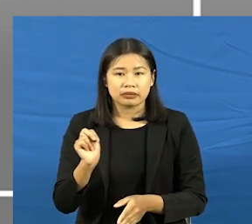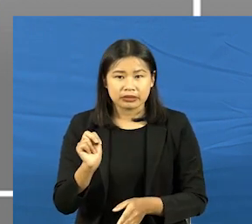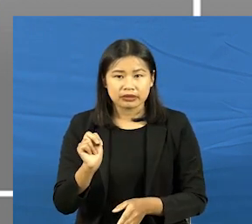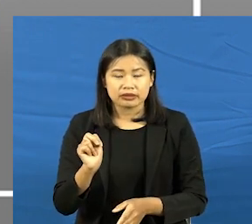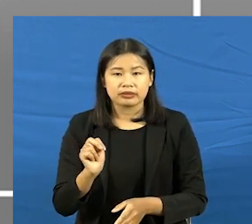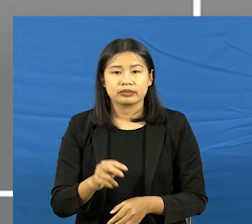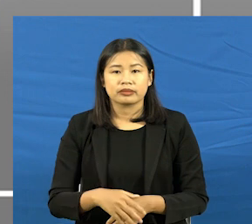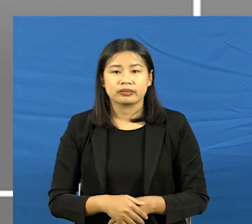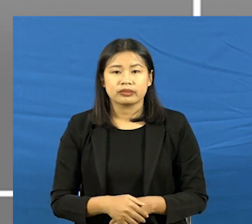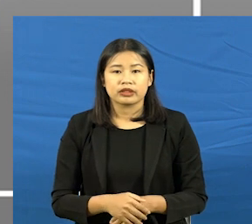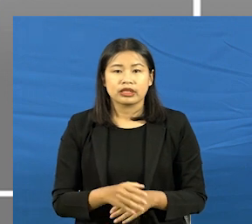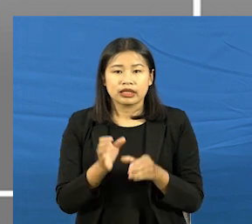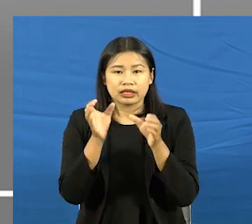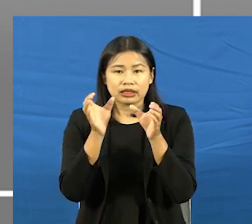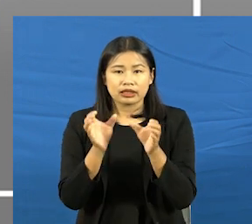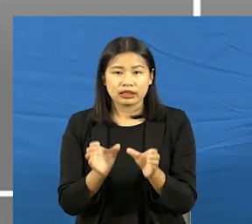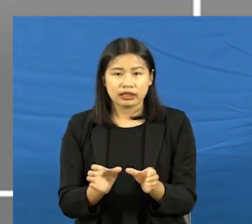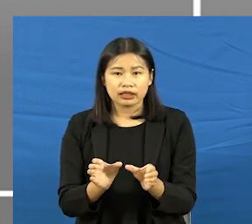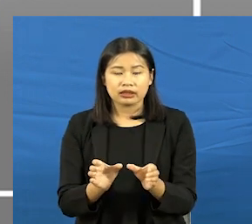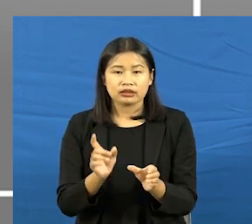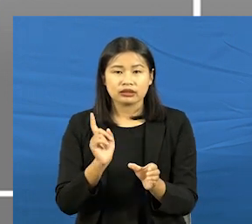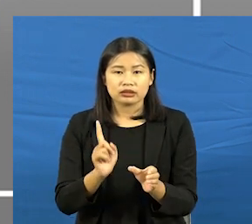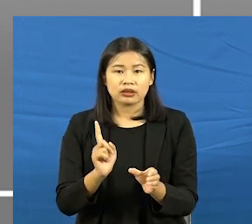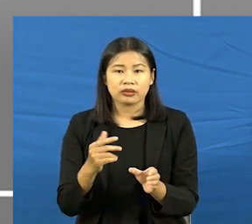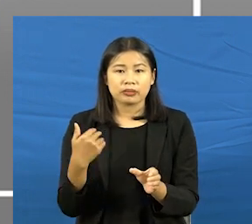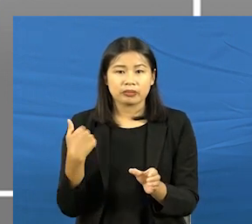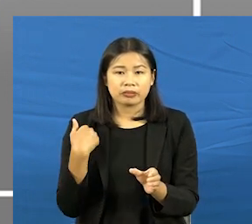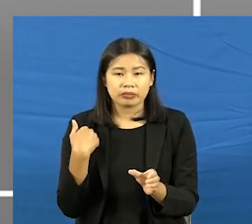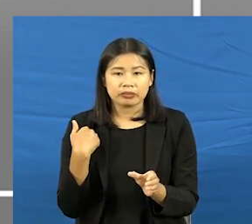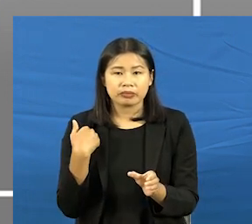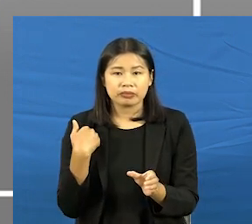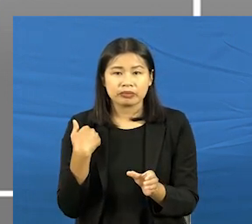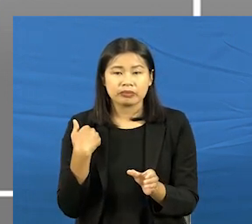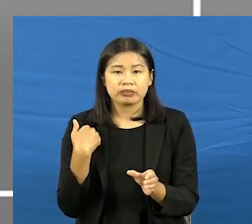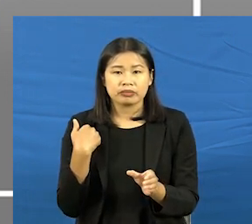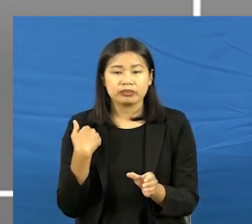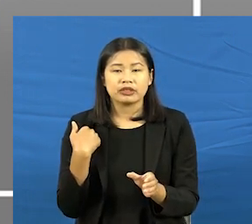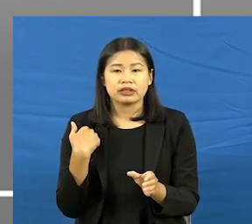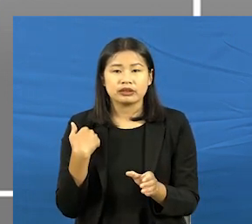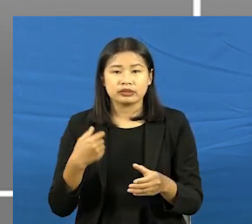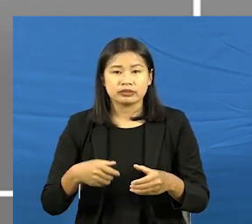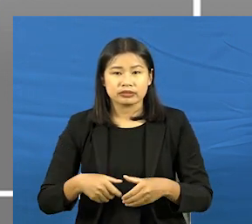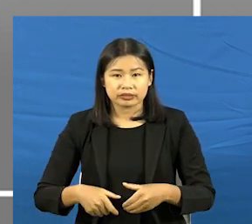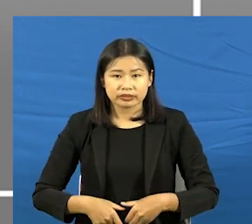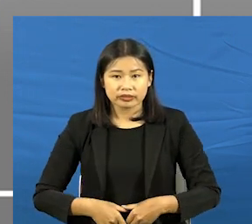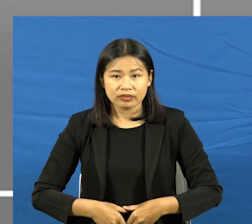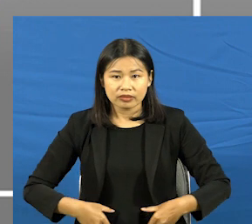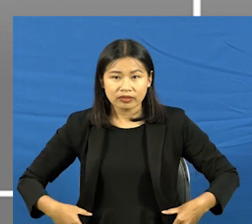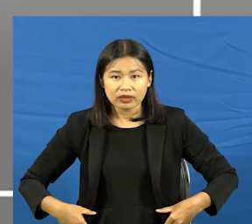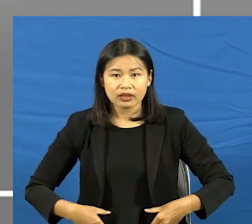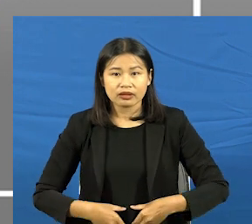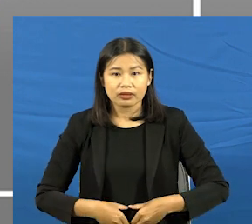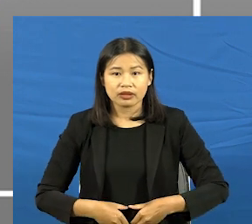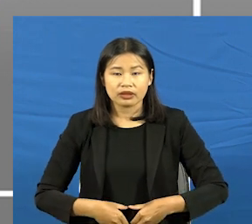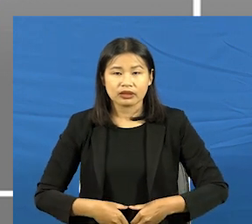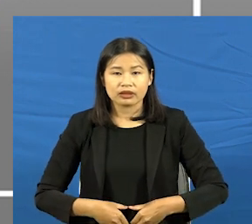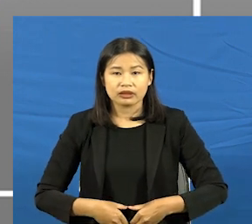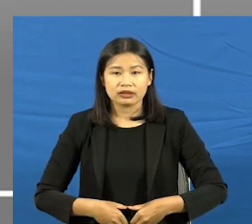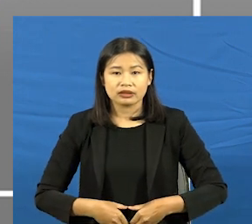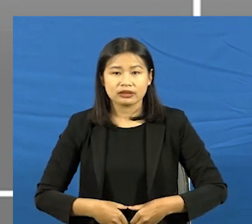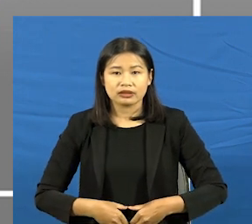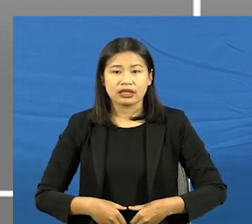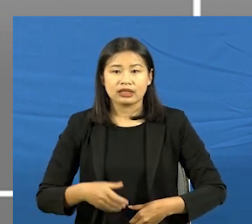ครับแล้วก็กางเกงก็จะต้องมีหูสำหรับคาดเข็มขัดของมหาวิทยาลัยนะ